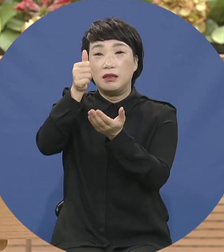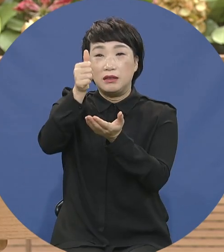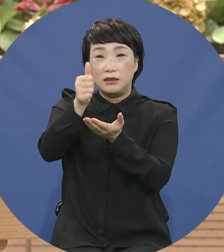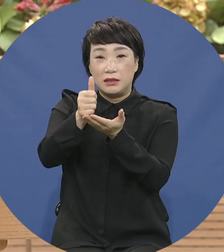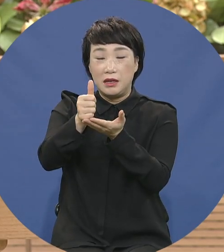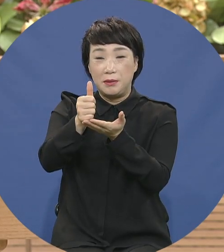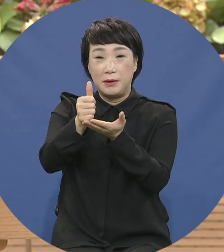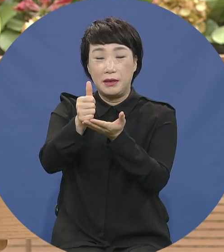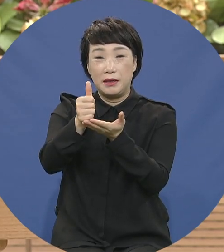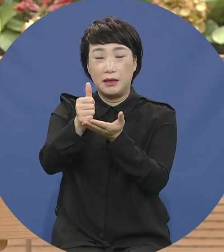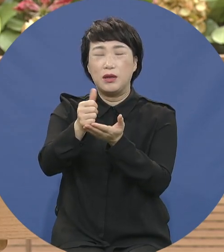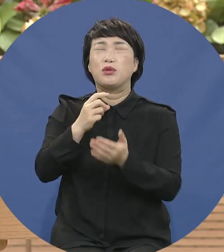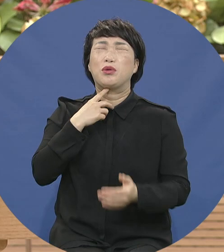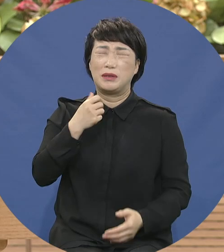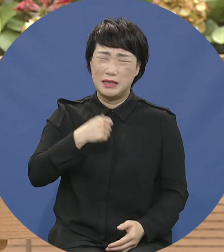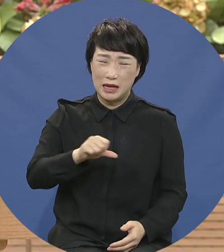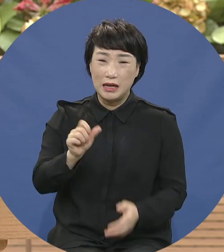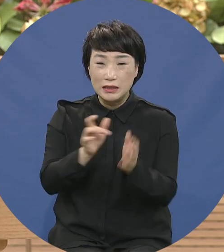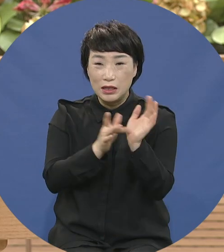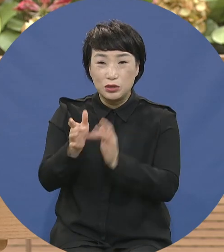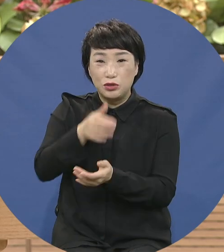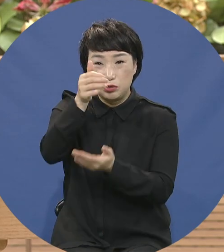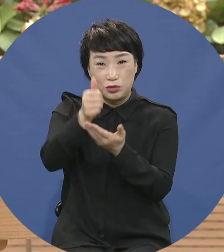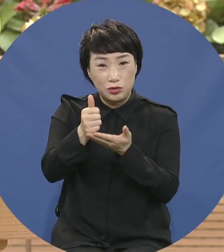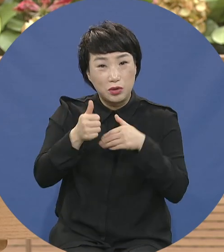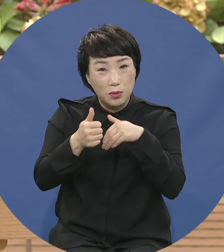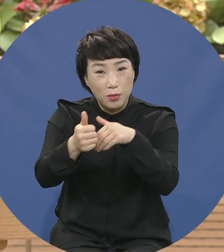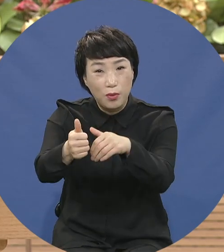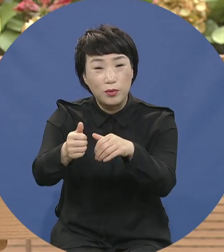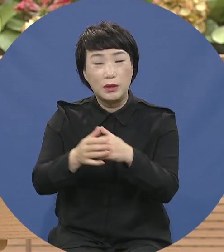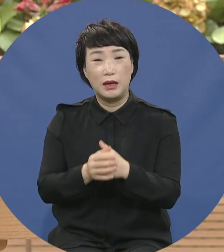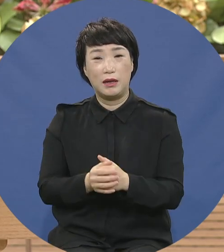하나님께서 독생자 예수 그리스도를